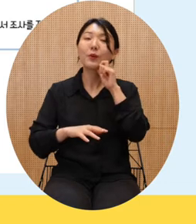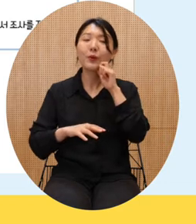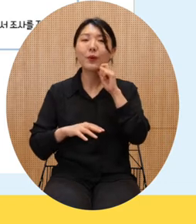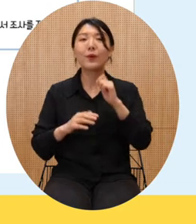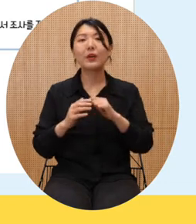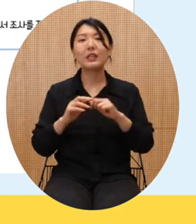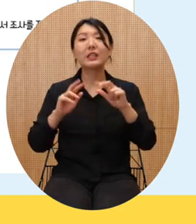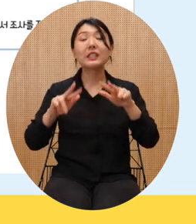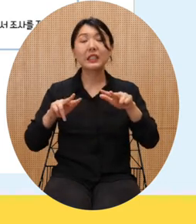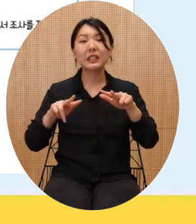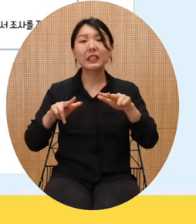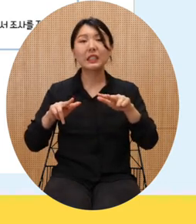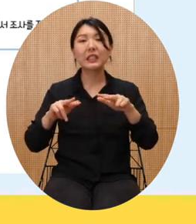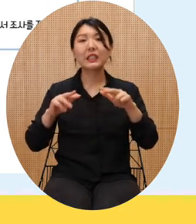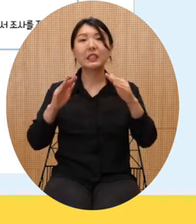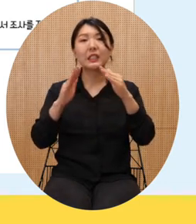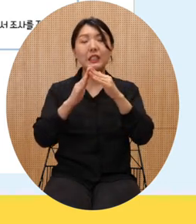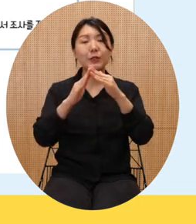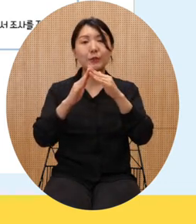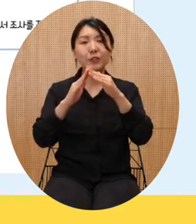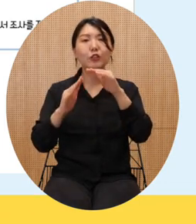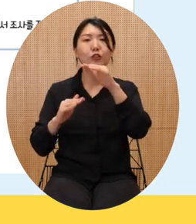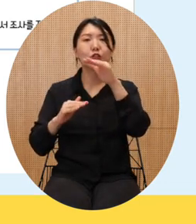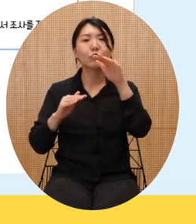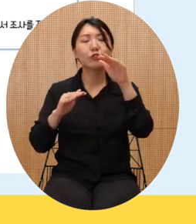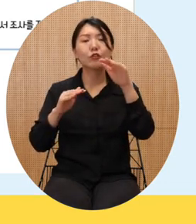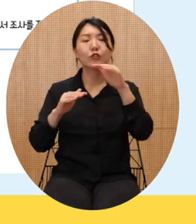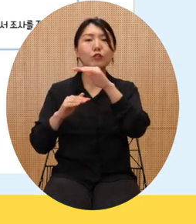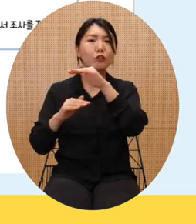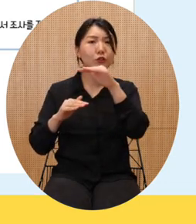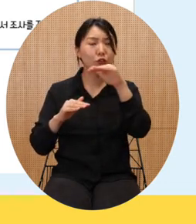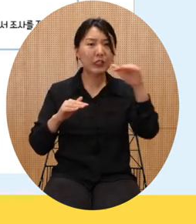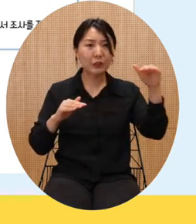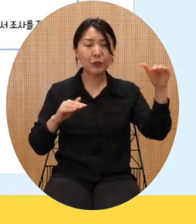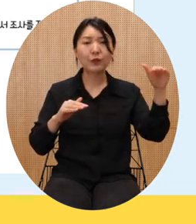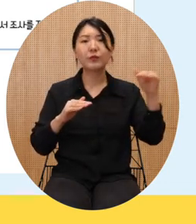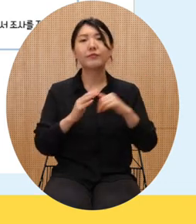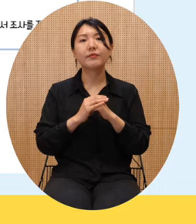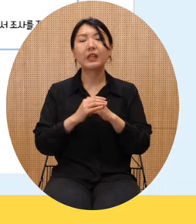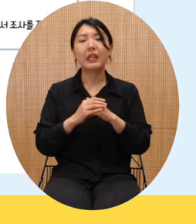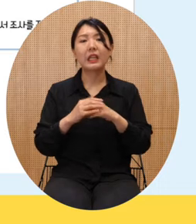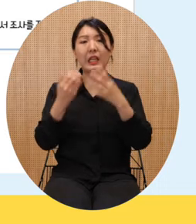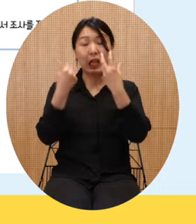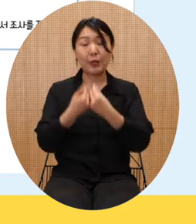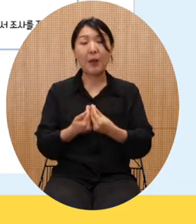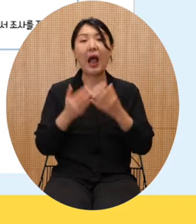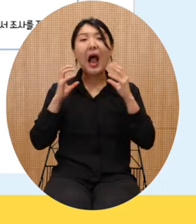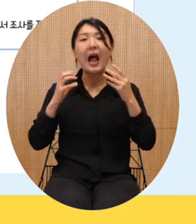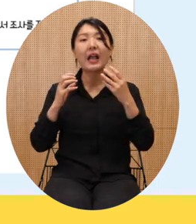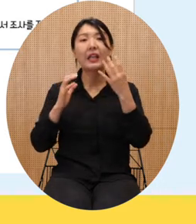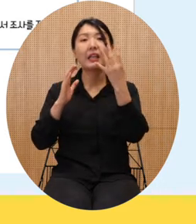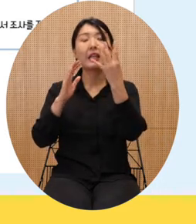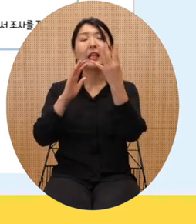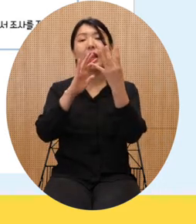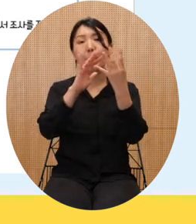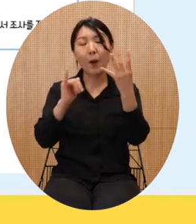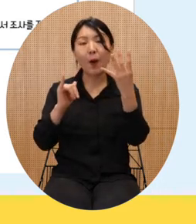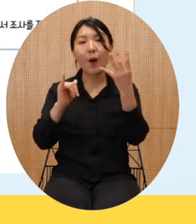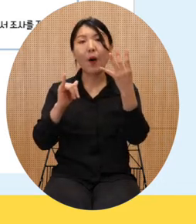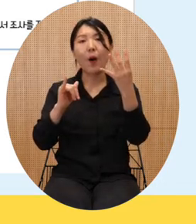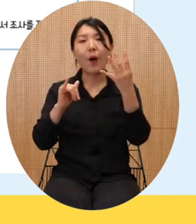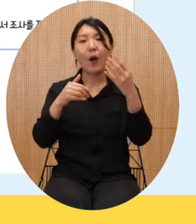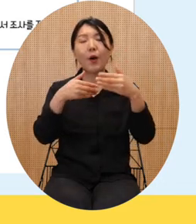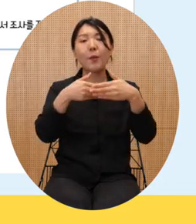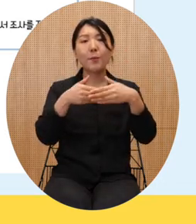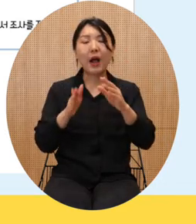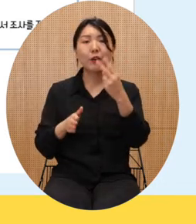좋아지지는 못하지만 그래도 지금의 주거 수준에서 더 떨어지진 않지만 예를 들면 이런 거죠. 아이 넷 데리고